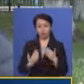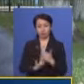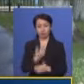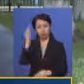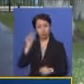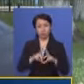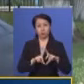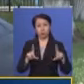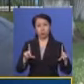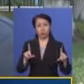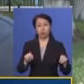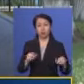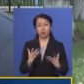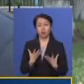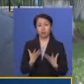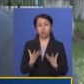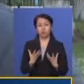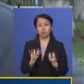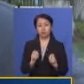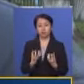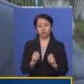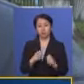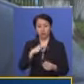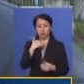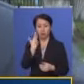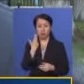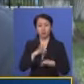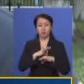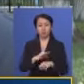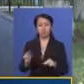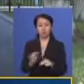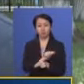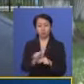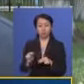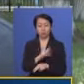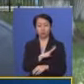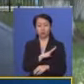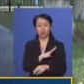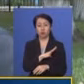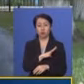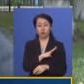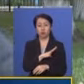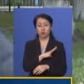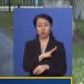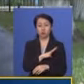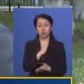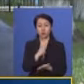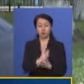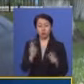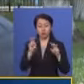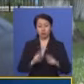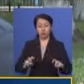школы. Кроме этого, когда ремонты проводились, была создана мониторинговая группа, куда